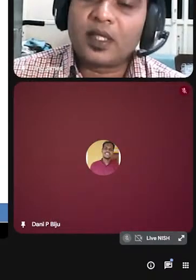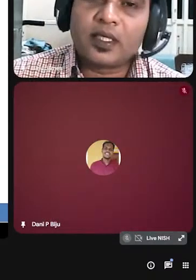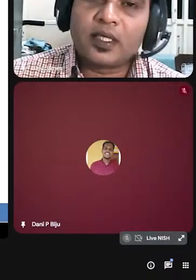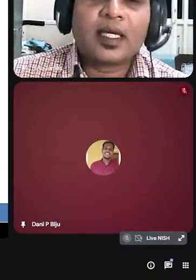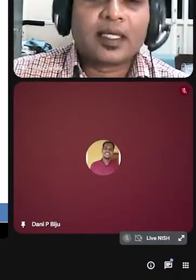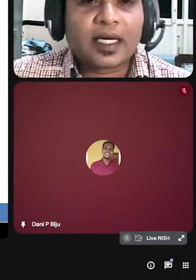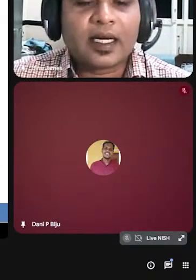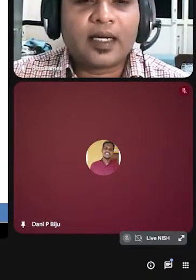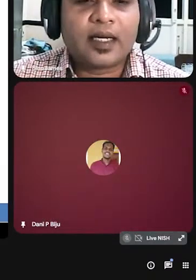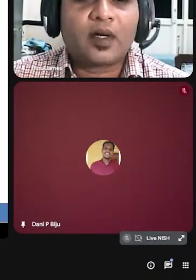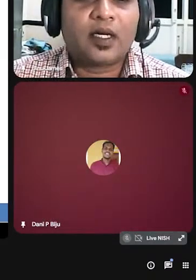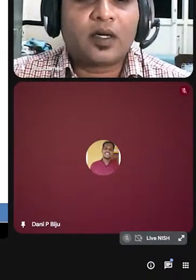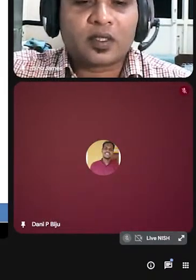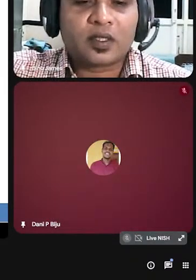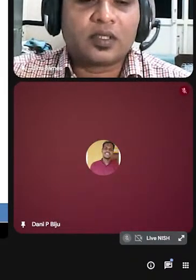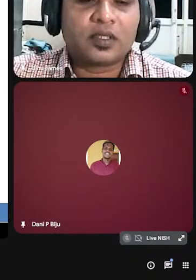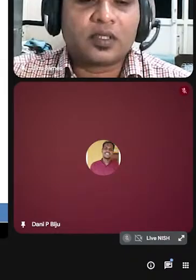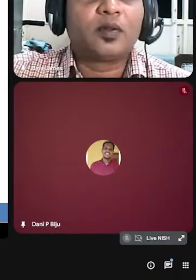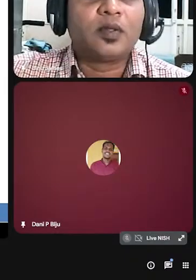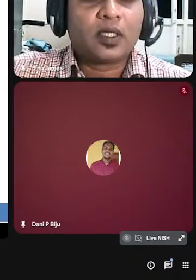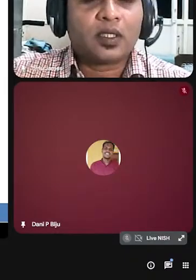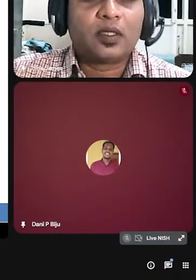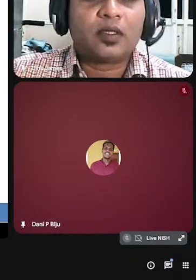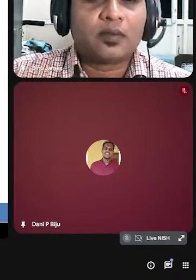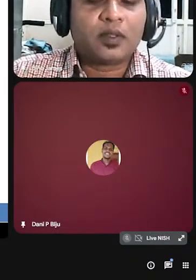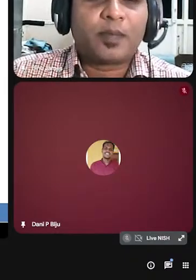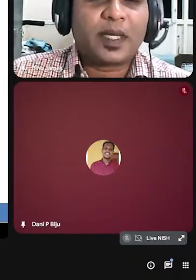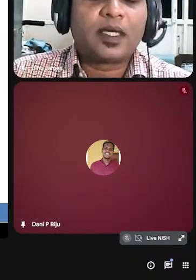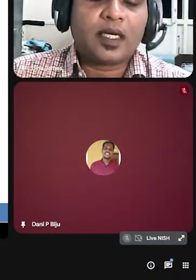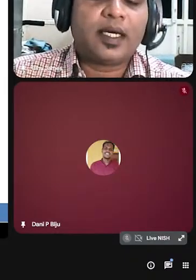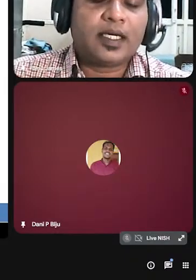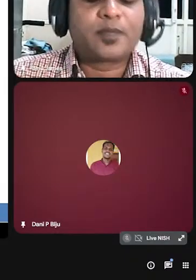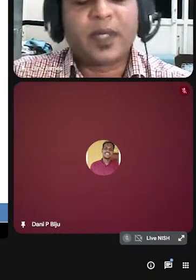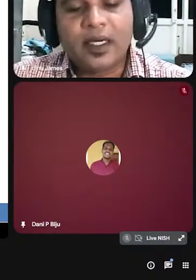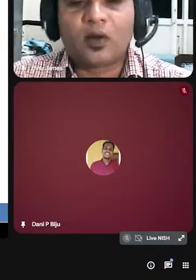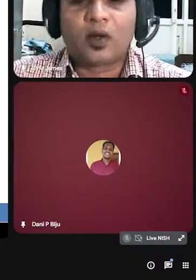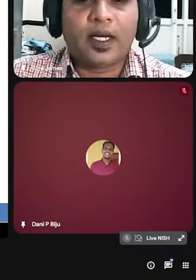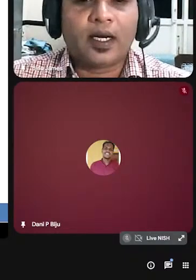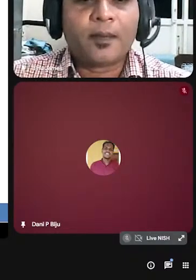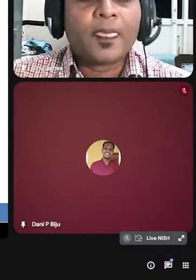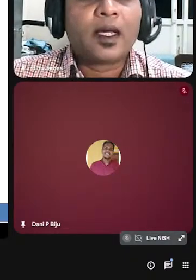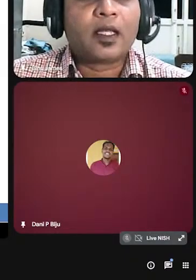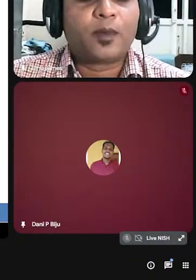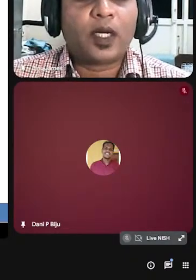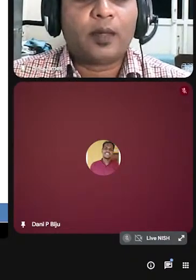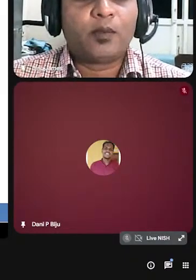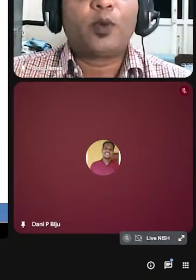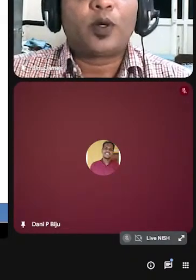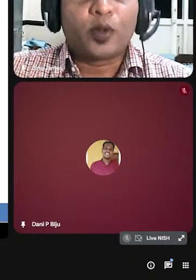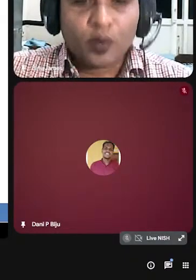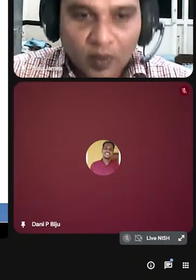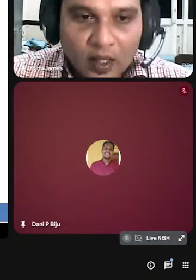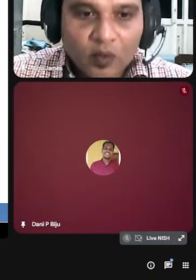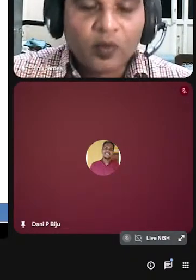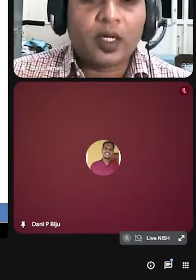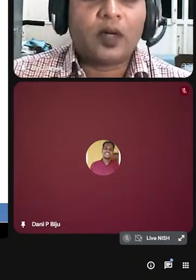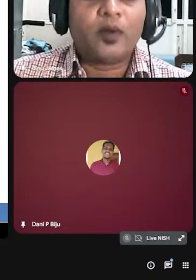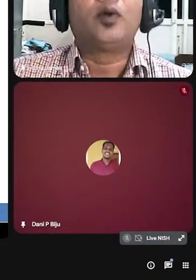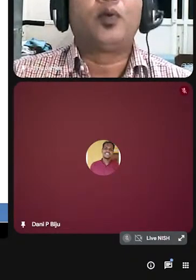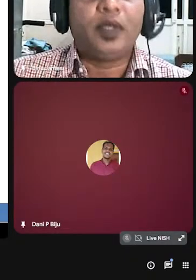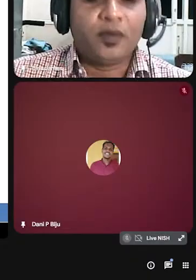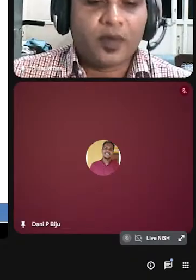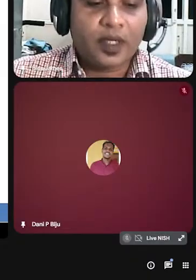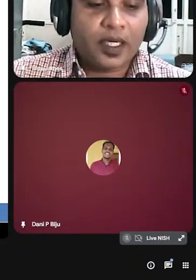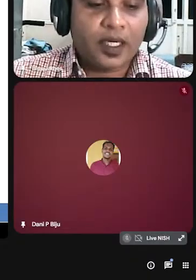എന്ന് പറയുന്നത്, അതായത് നടക്കാനുള്ള കുറച്ച് ഒരു പതുക്കെ അതിന്റെ സ്പീഡ് കുറയുക, അതുപോലെ മുമ്പോട്ടൊരു വളവ് വരിക,